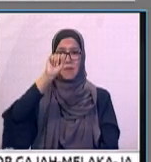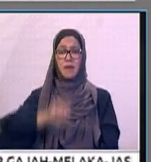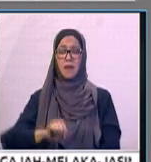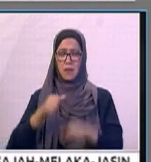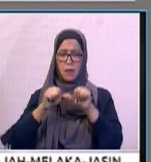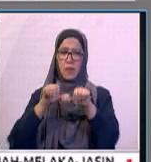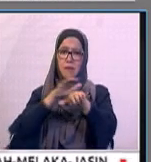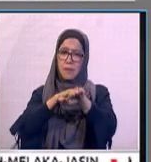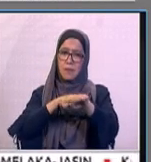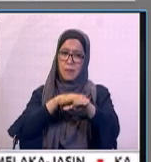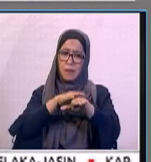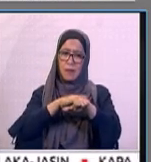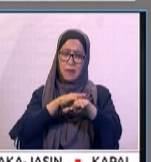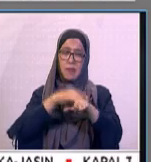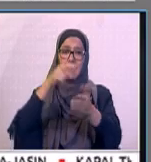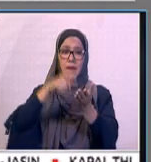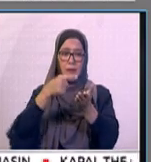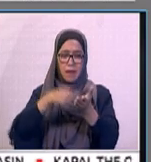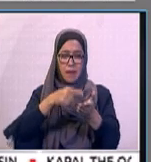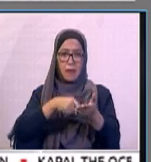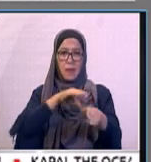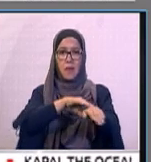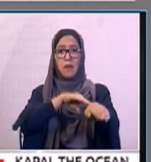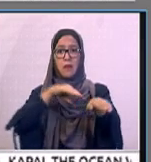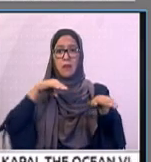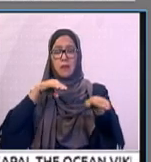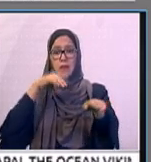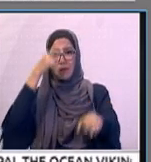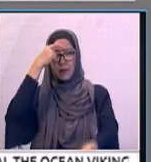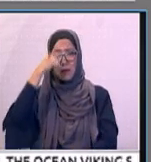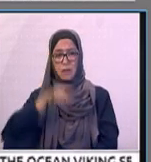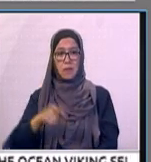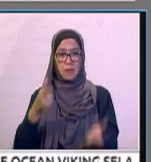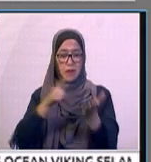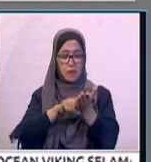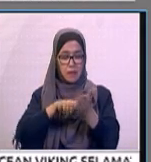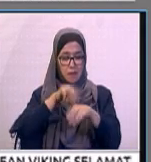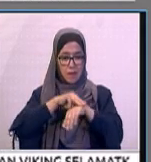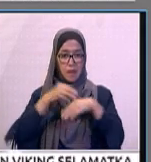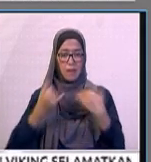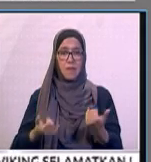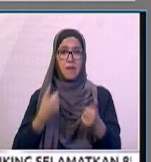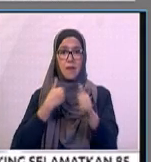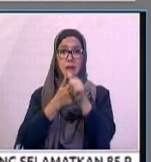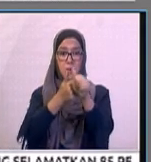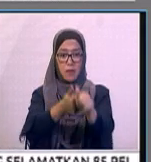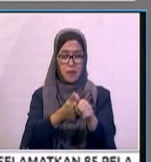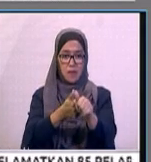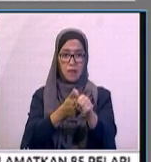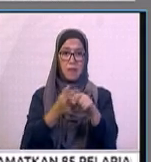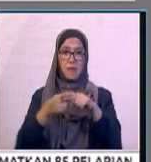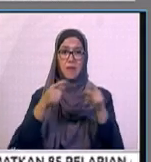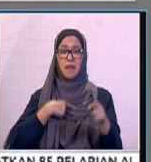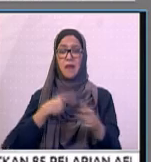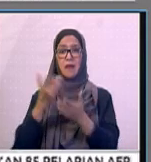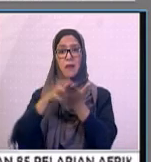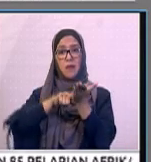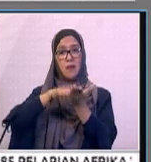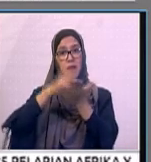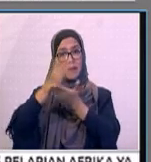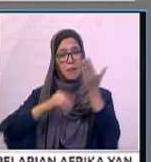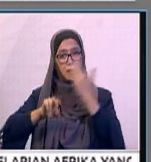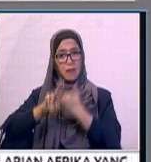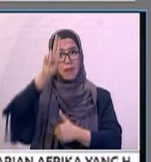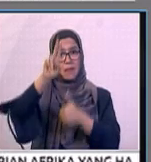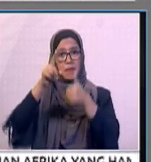ada kalanya sesak. Untuk laporan trafik semasa pada malam ini, saya mulakan dengan tinjauan di bahagian utara terlebih dahulu. Di Lebuh